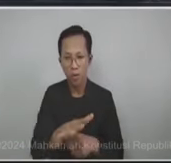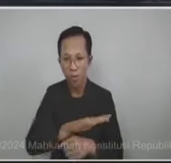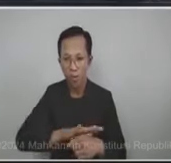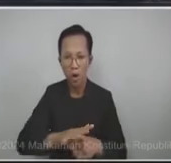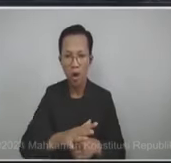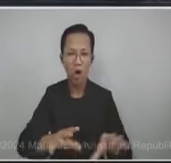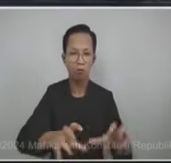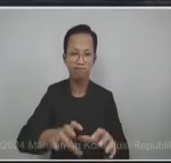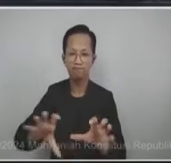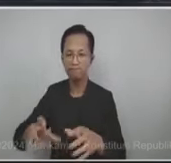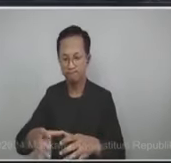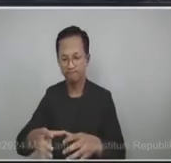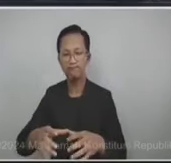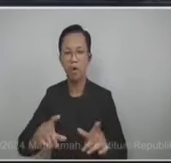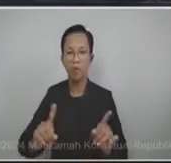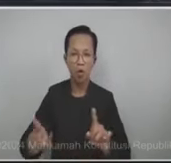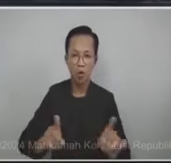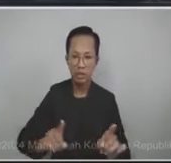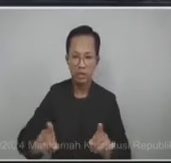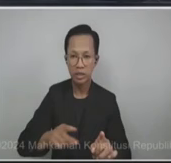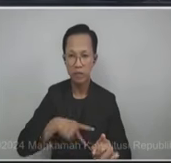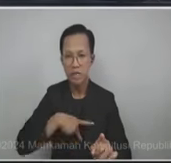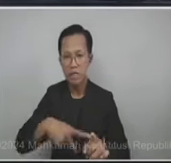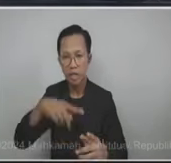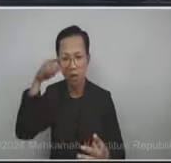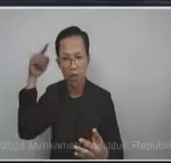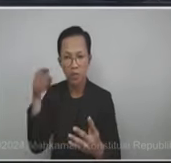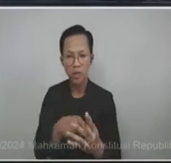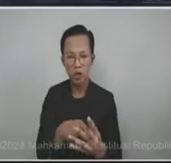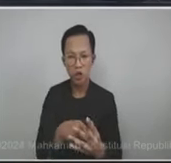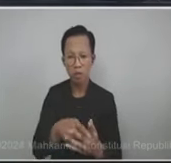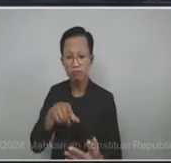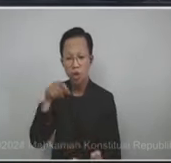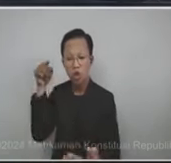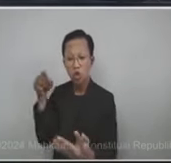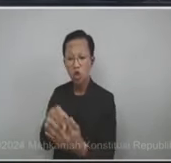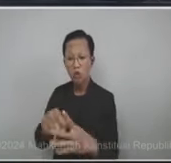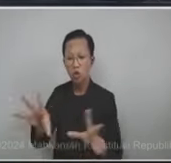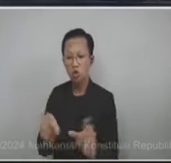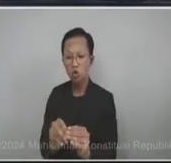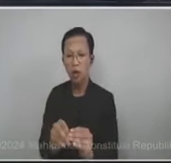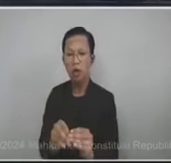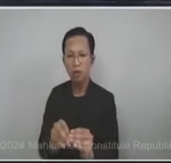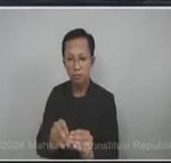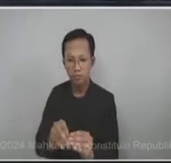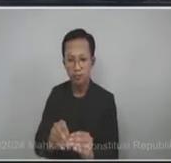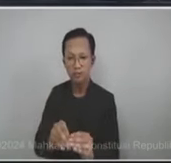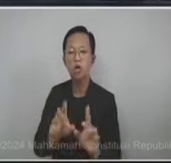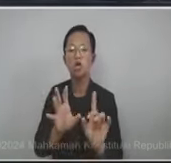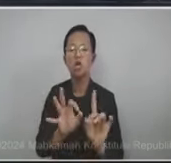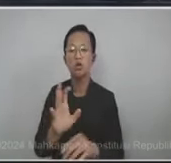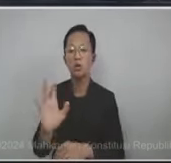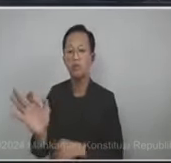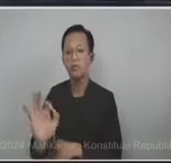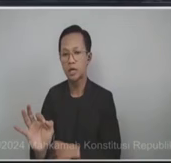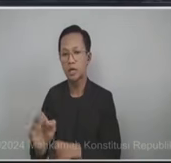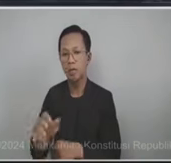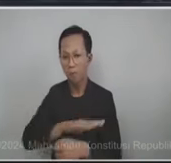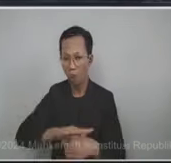gabungan partai politik peserta pemilu harus memeroleh suara sah paling sedikit 10% di provinsi